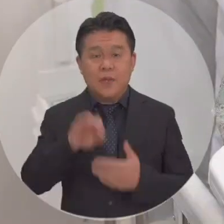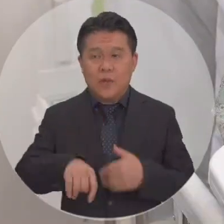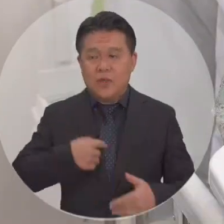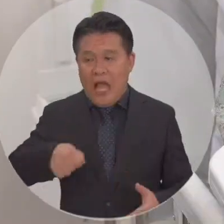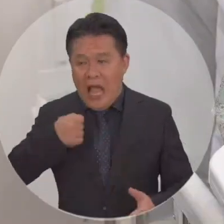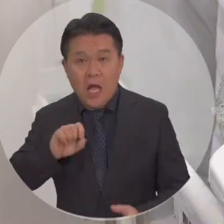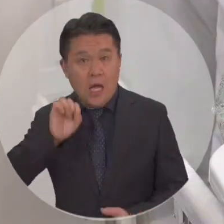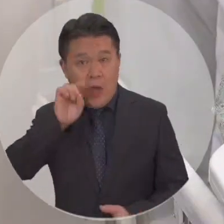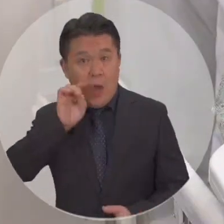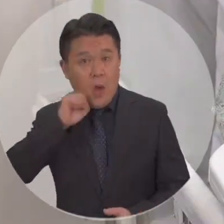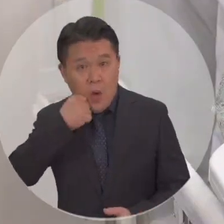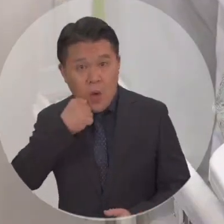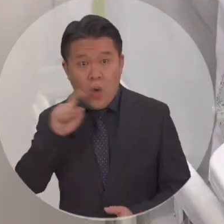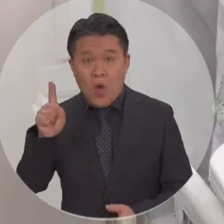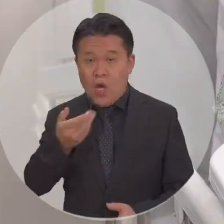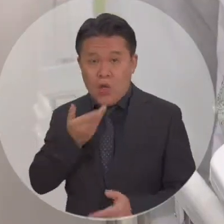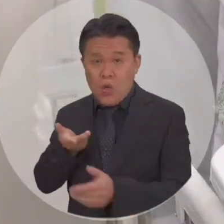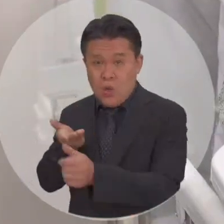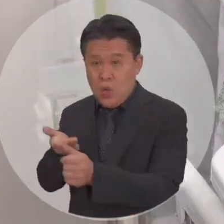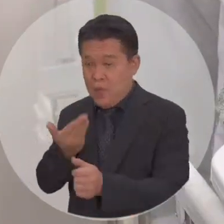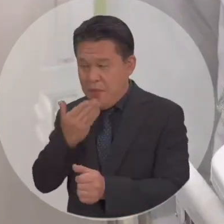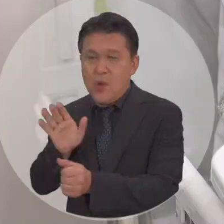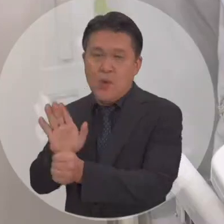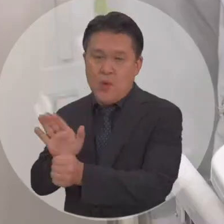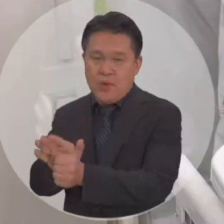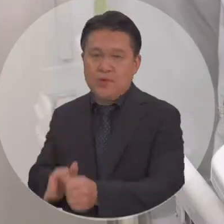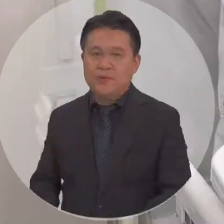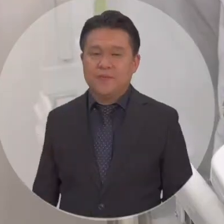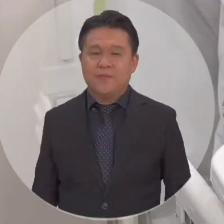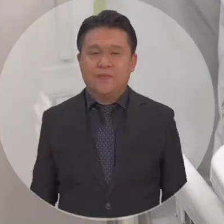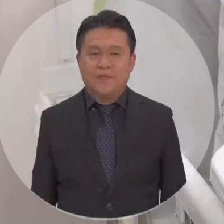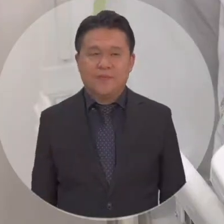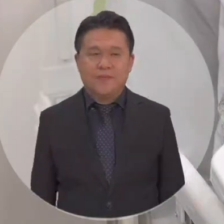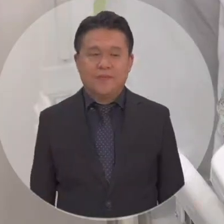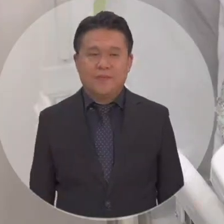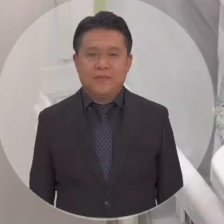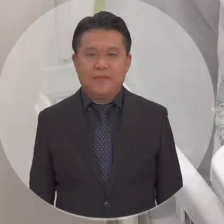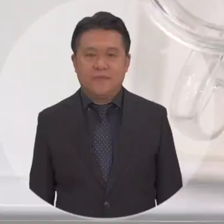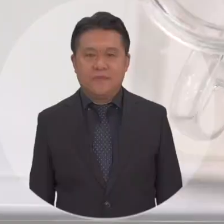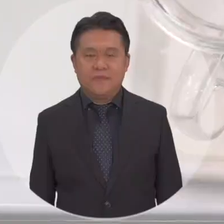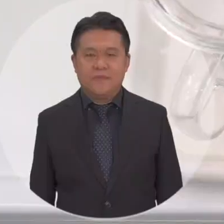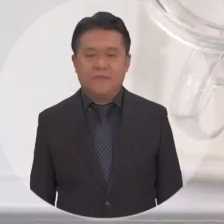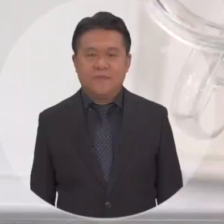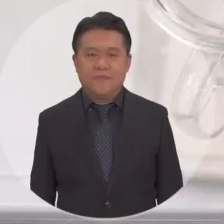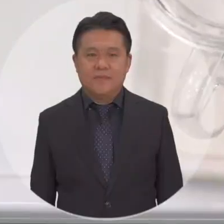식사를 혼자 하기 어려운 경우 음식을 먹을 수 있도록 도움을 드립니다.